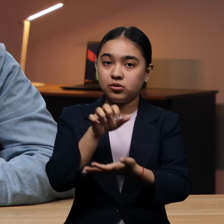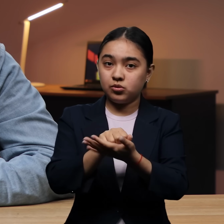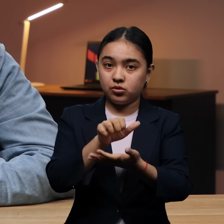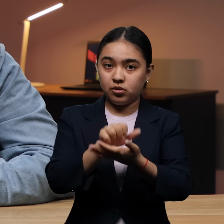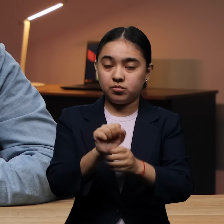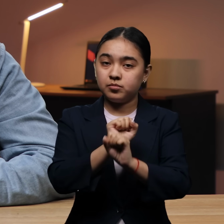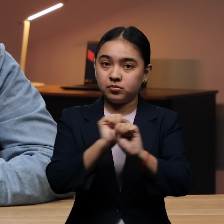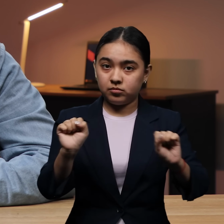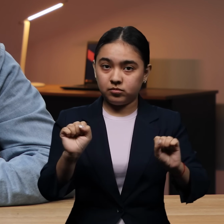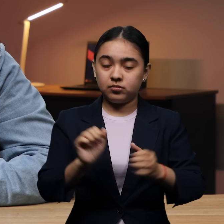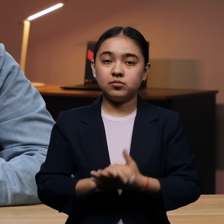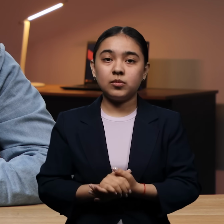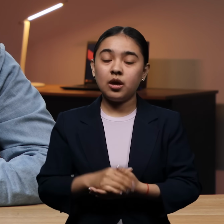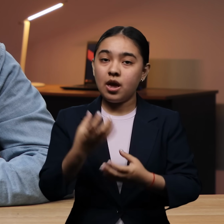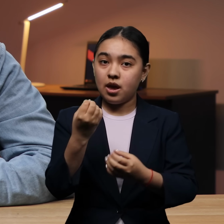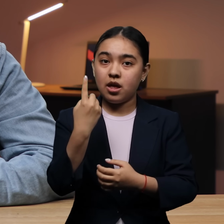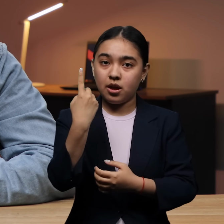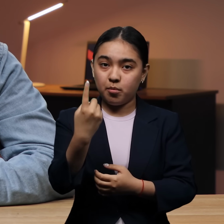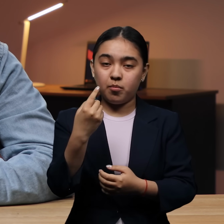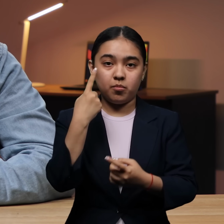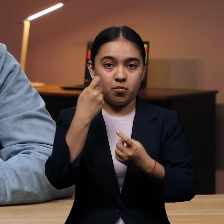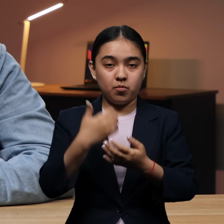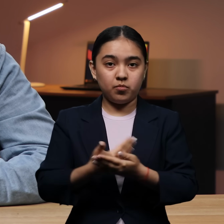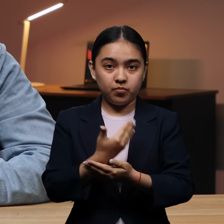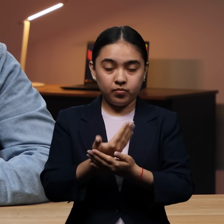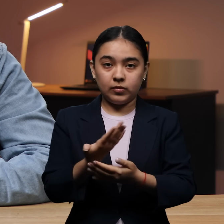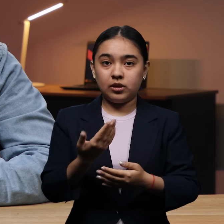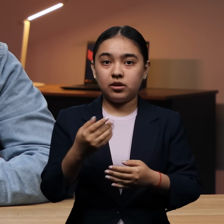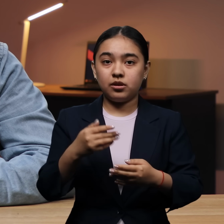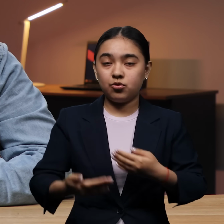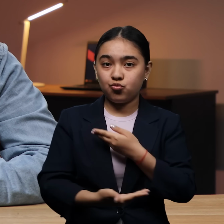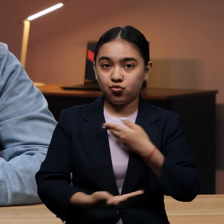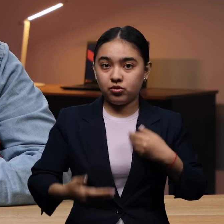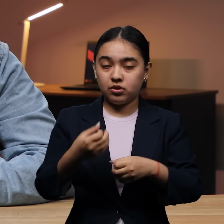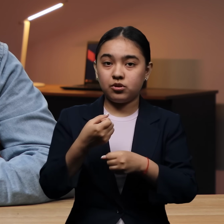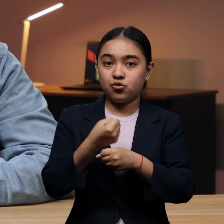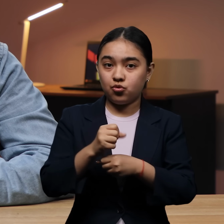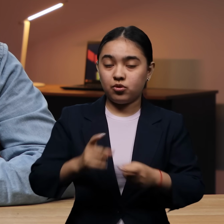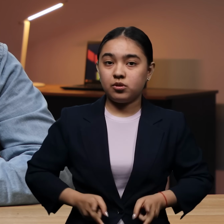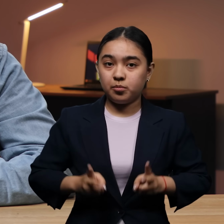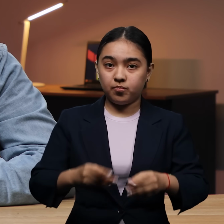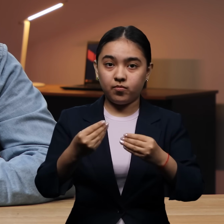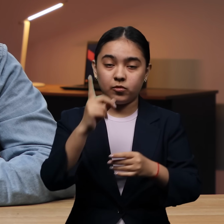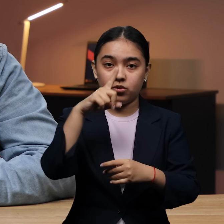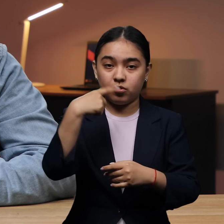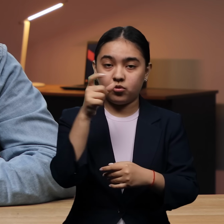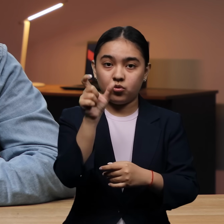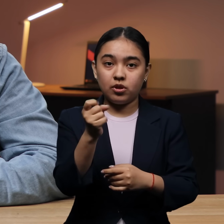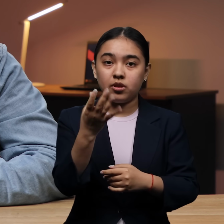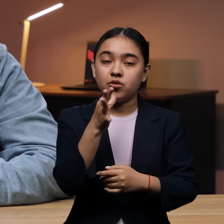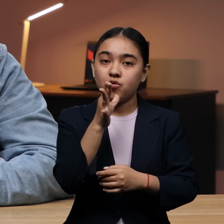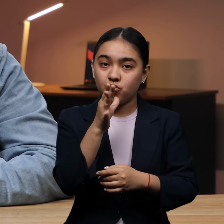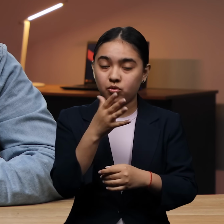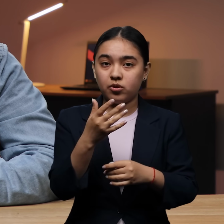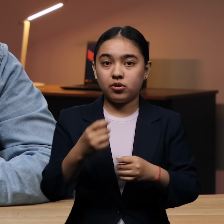bilan shug'ullanishi man etiladi. Yana bir muhim yangilik jinsiy jinoyatlarga huquqiy baho berishda zo'rlangan shaxs